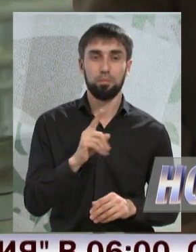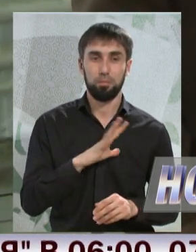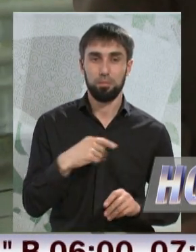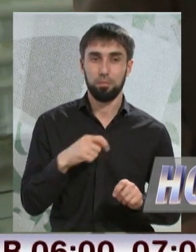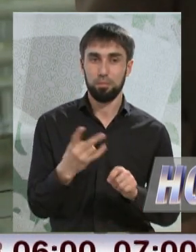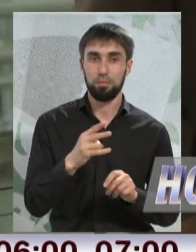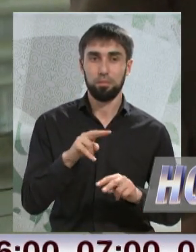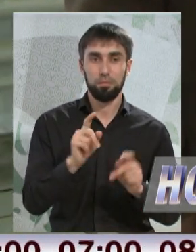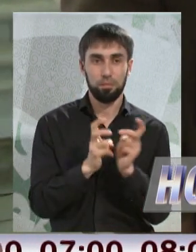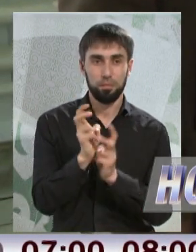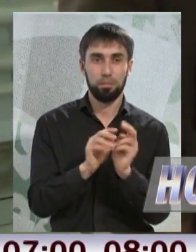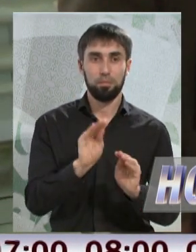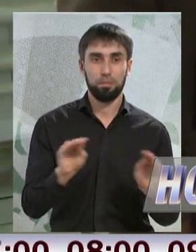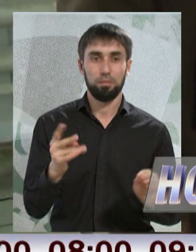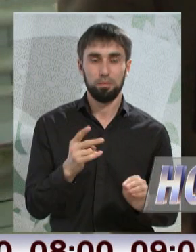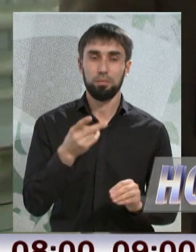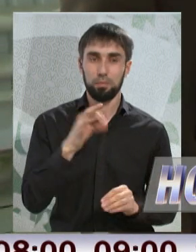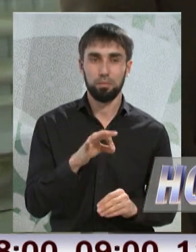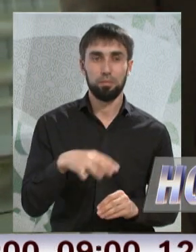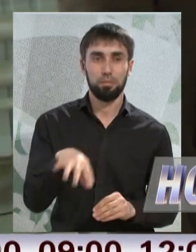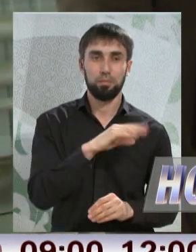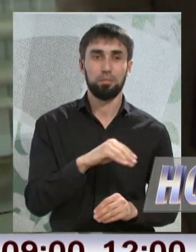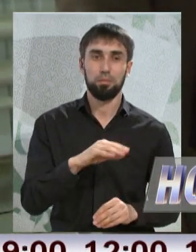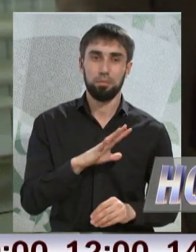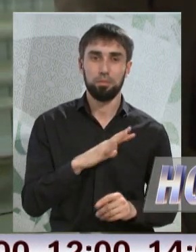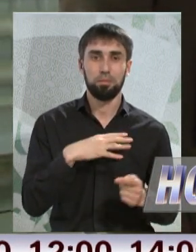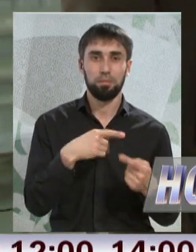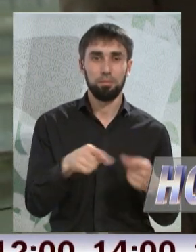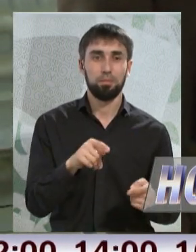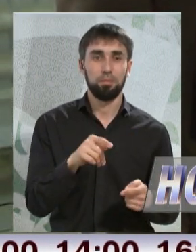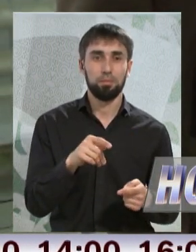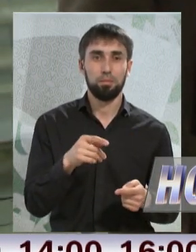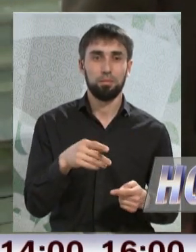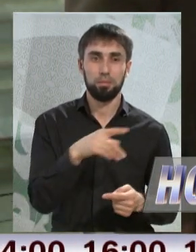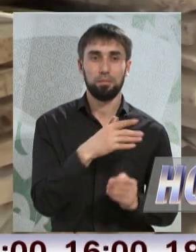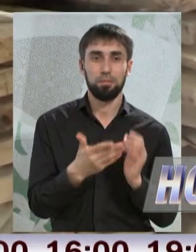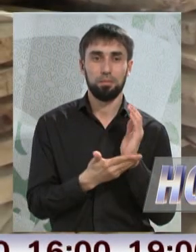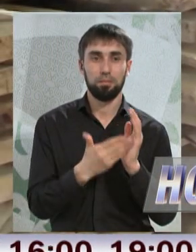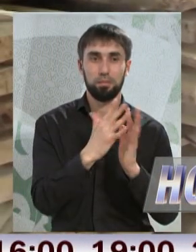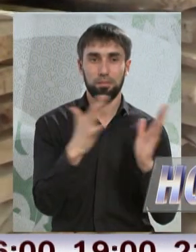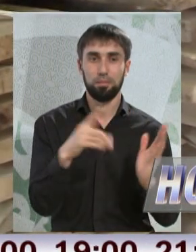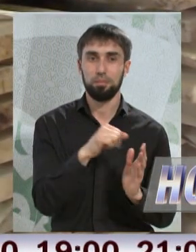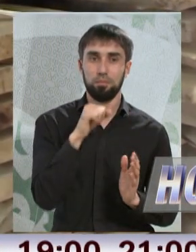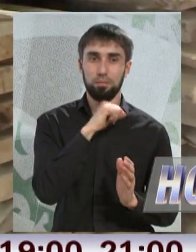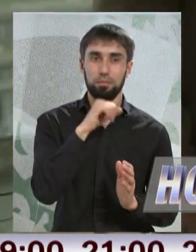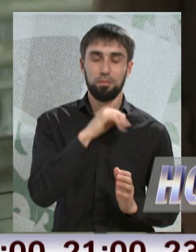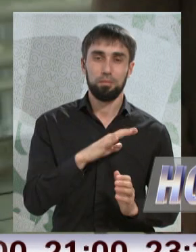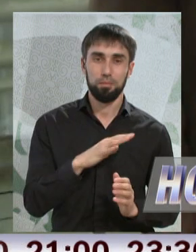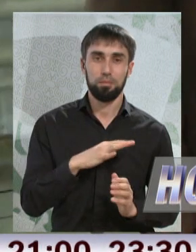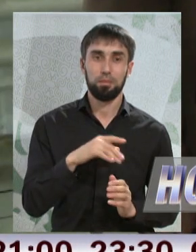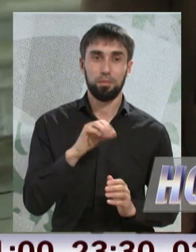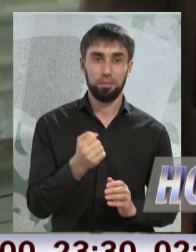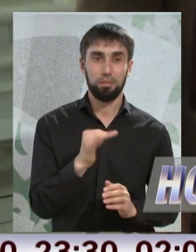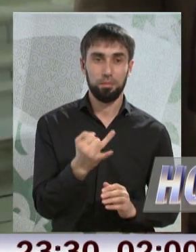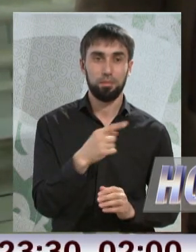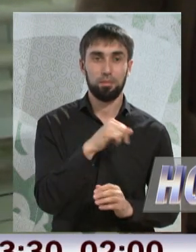другой стороны, они все равно, ну, мягко скажем, лес потихоньку воруют. Вот они его продают за 5-6